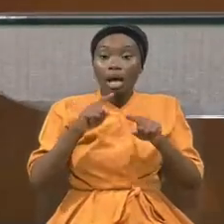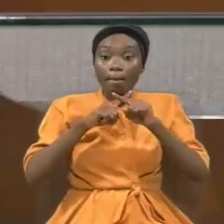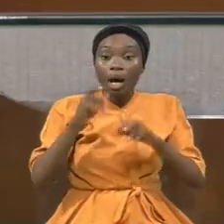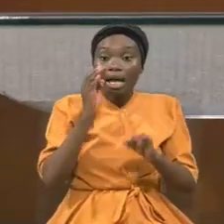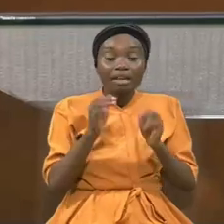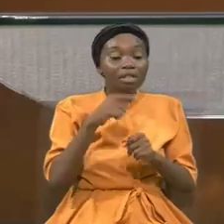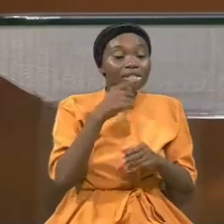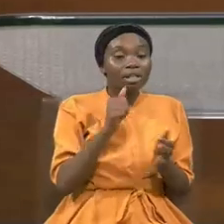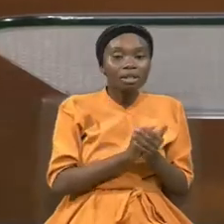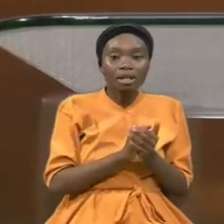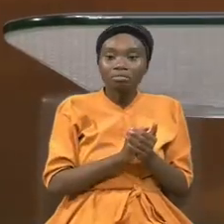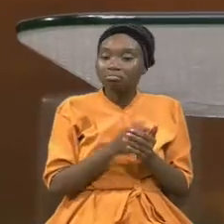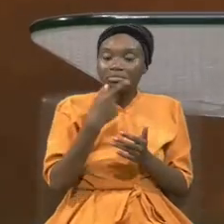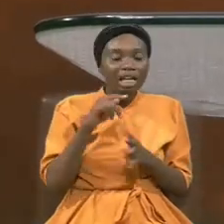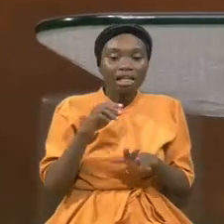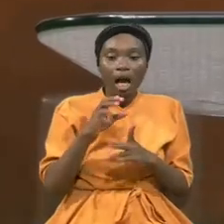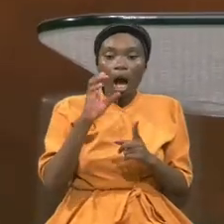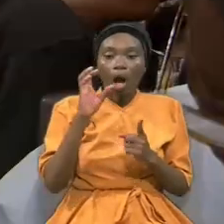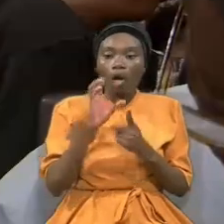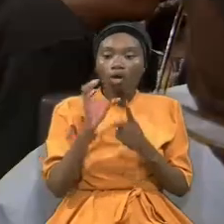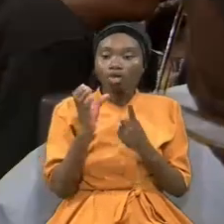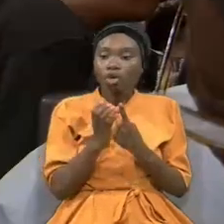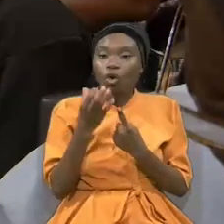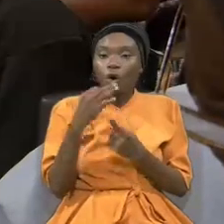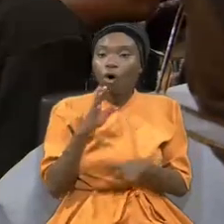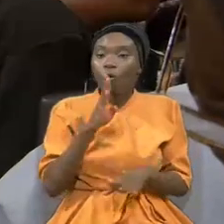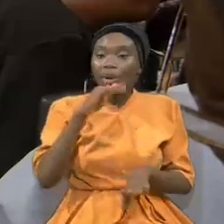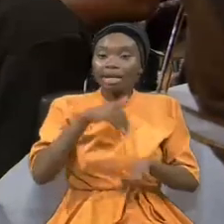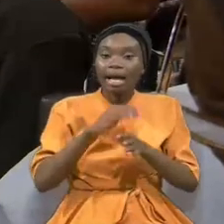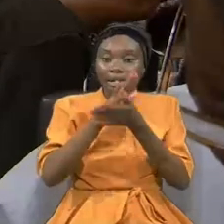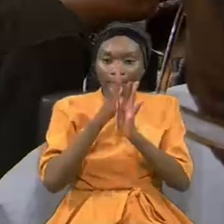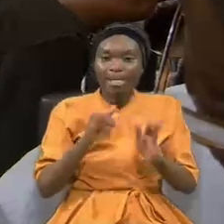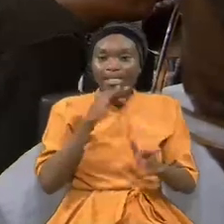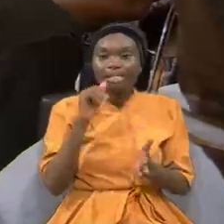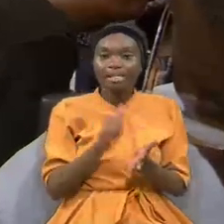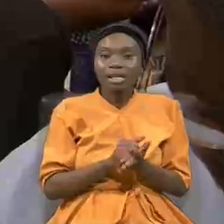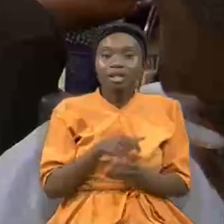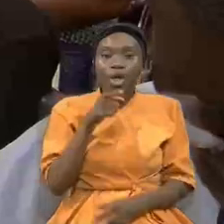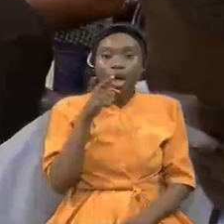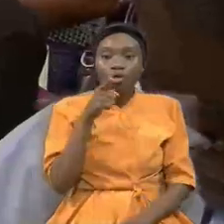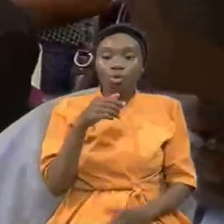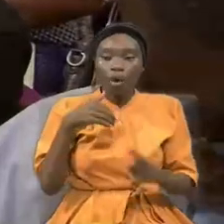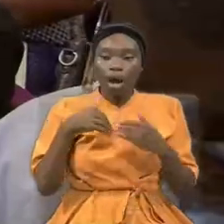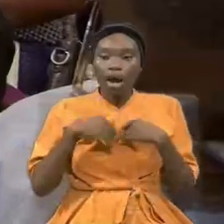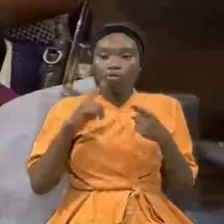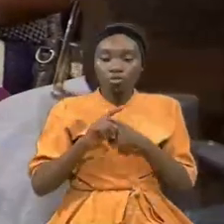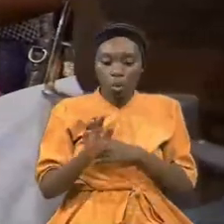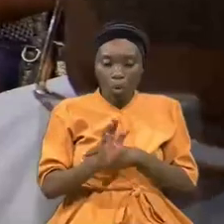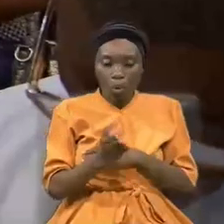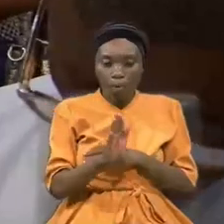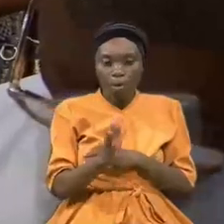ont dit que la condition d'être en paix avec toi, c'est que tu dois